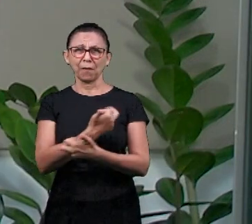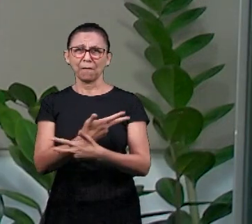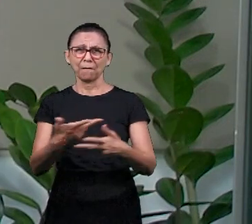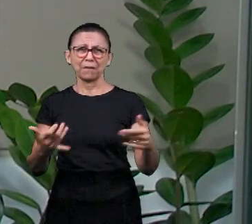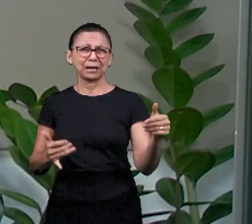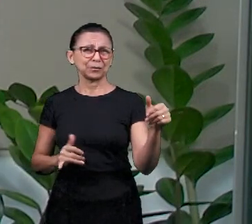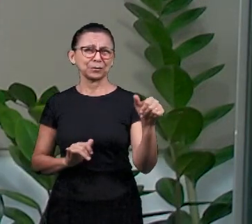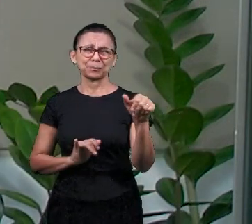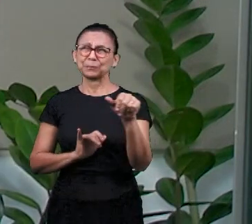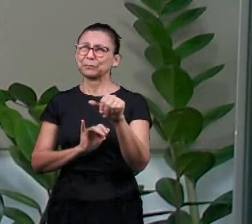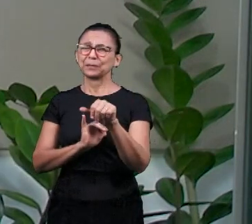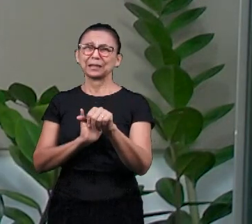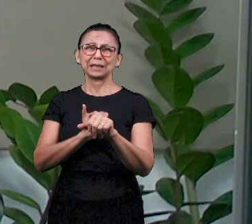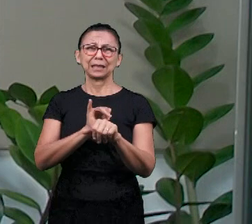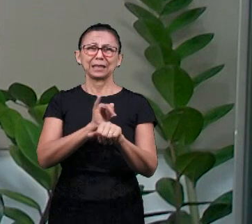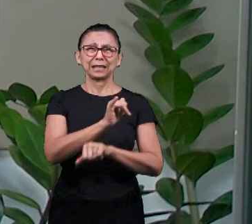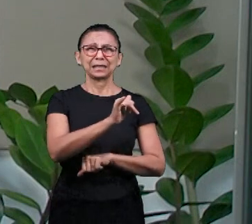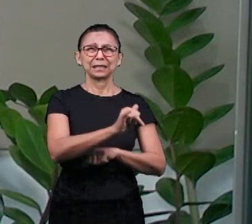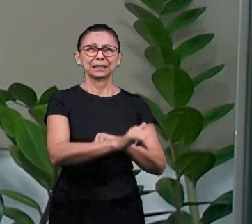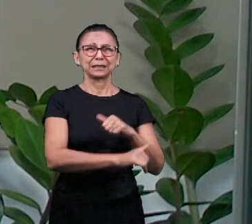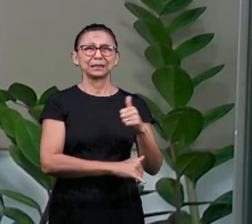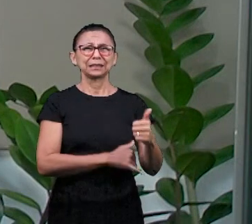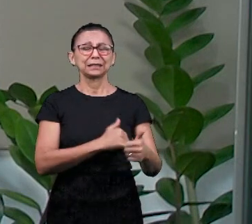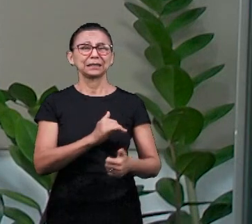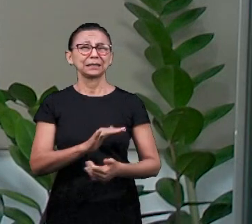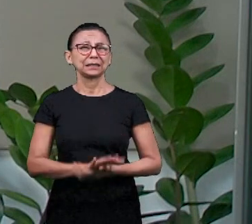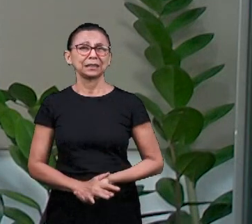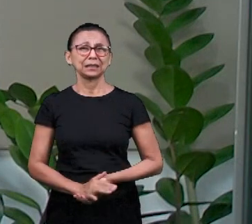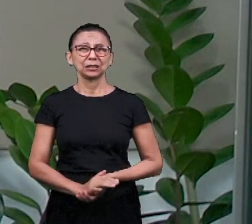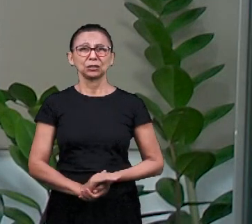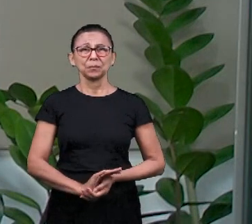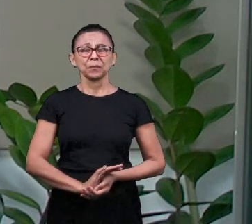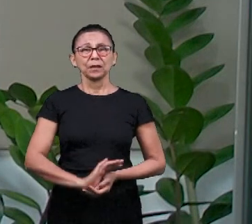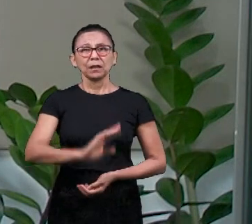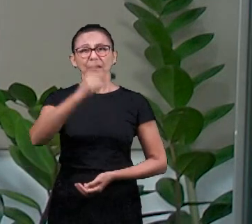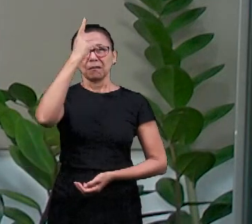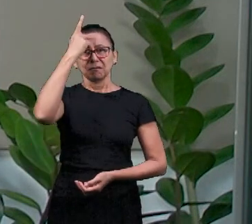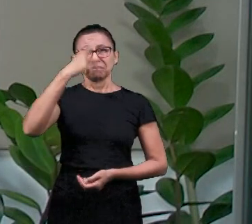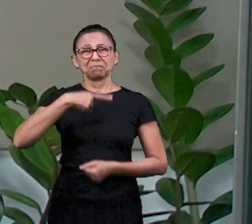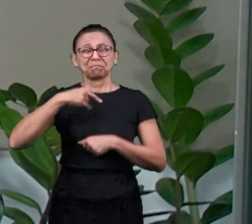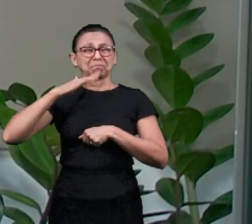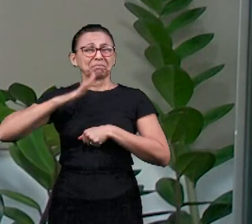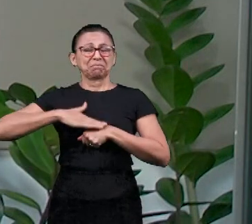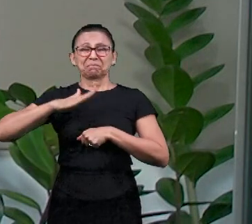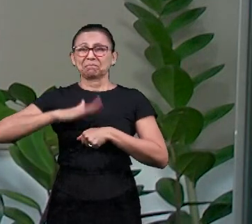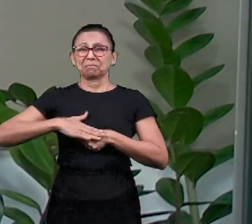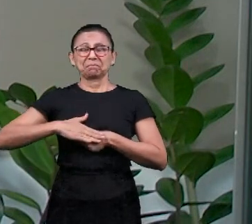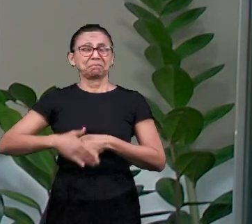l'excès de fêtes, de manière désordonnée,